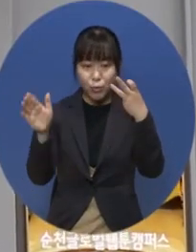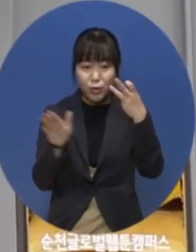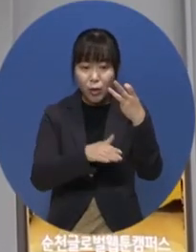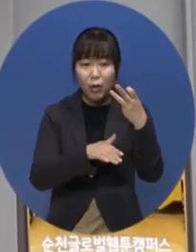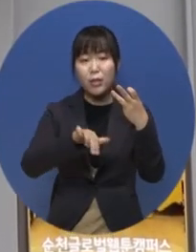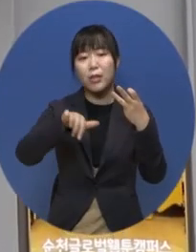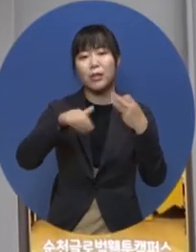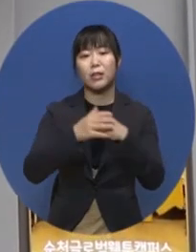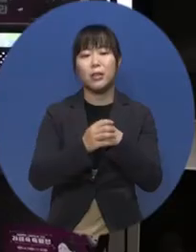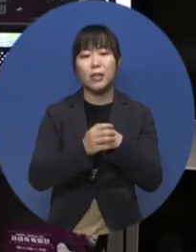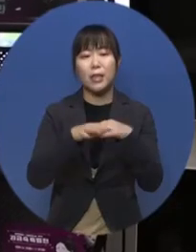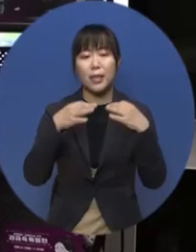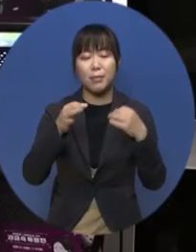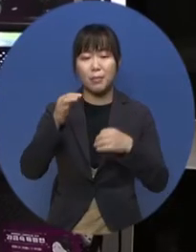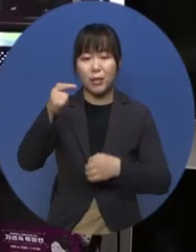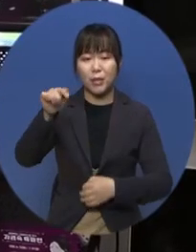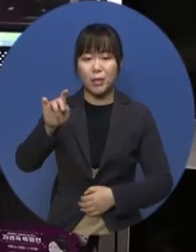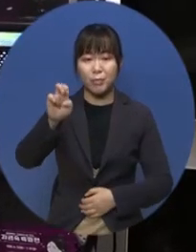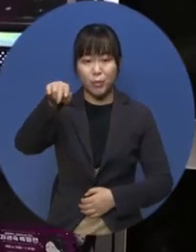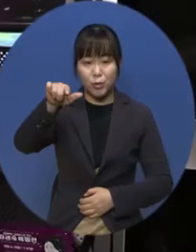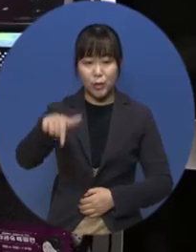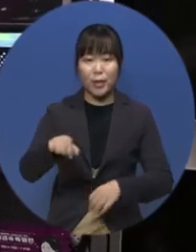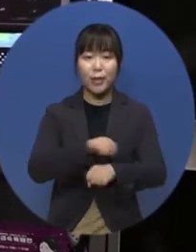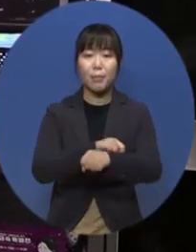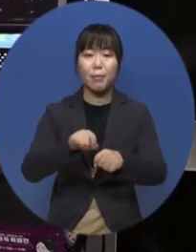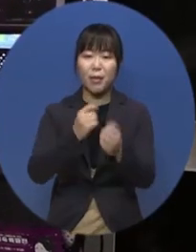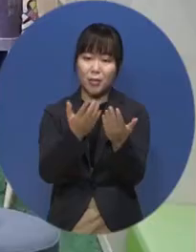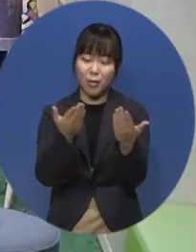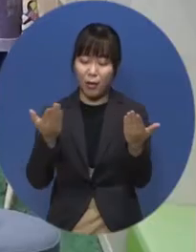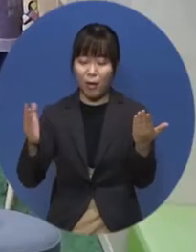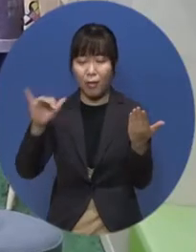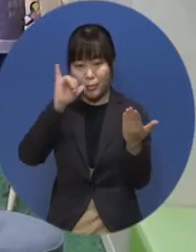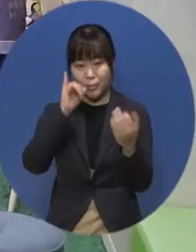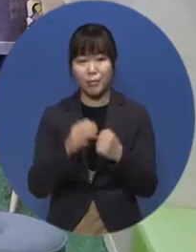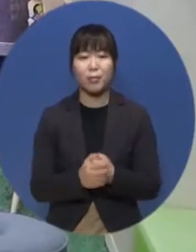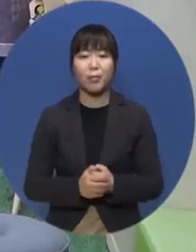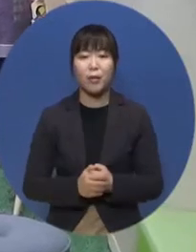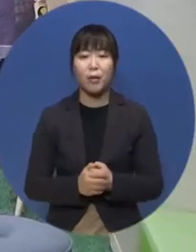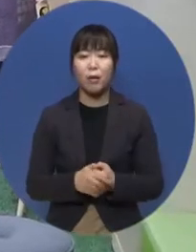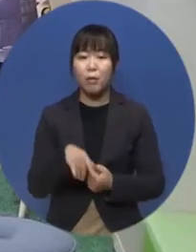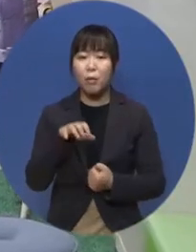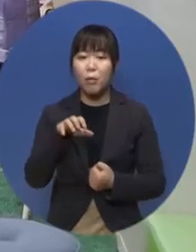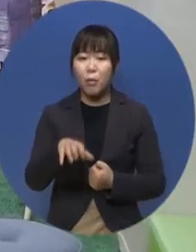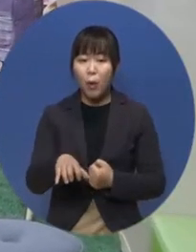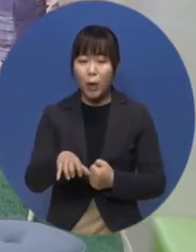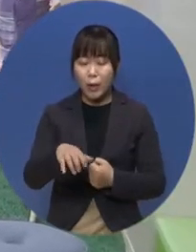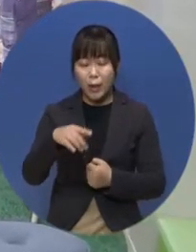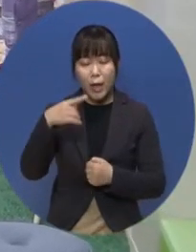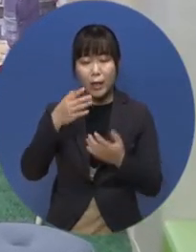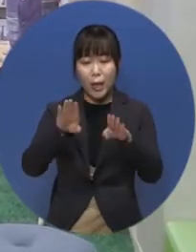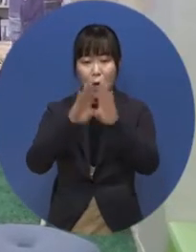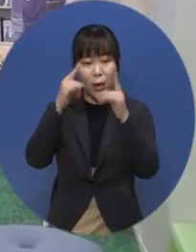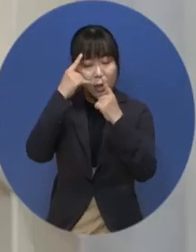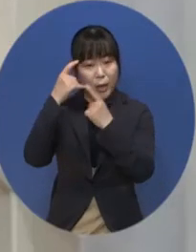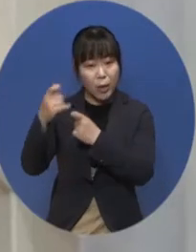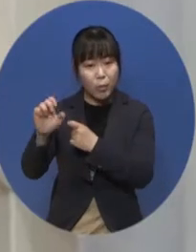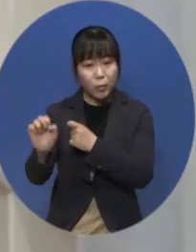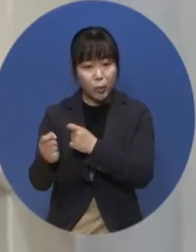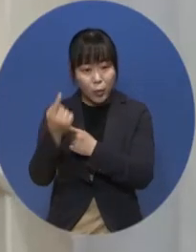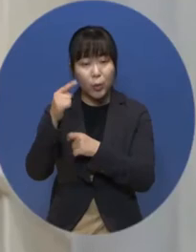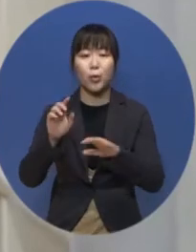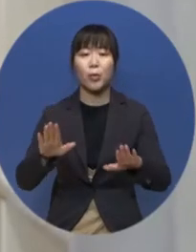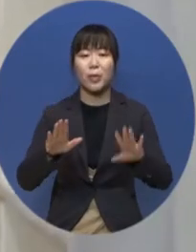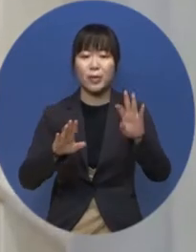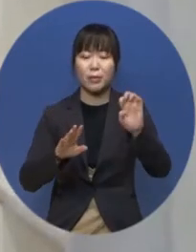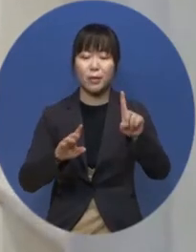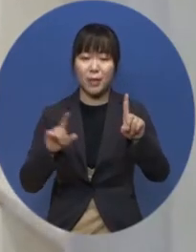노블 작가 김금숙 특별전이 열리고 있습니다 수정 글로벌 웹툰 캠퍼스 개관 기념으로 오는